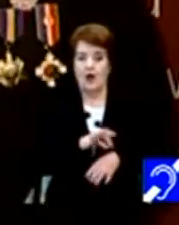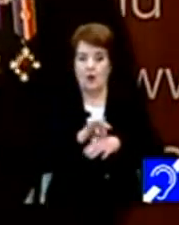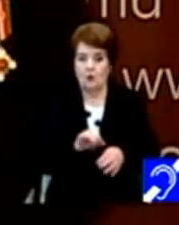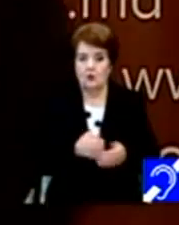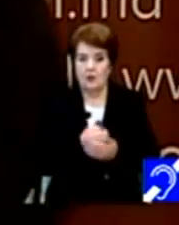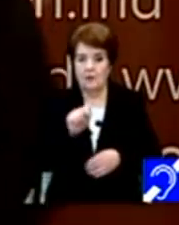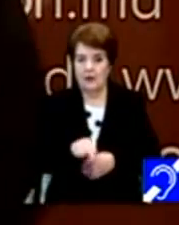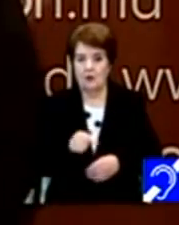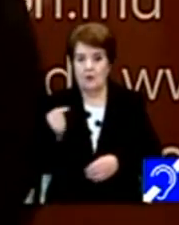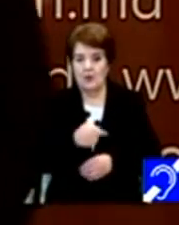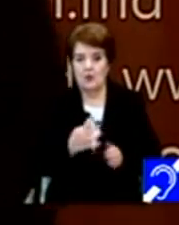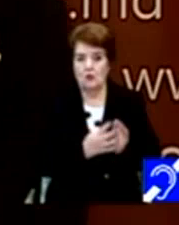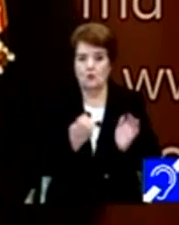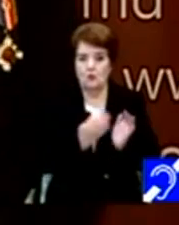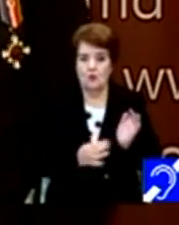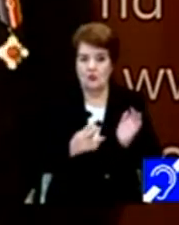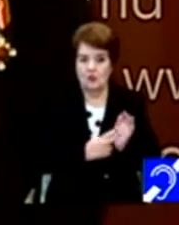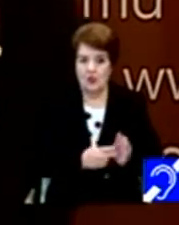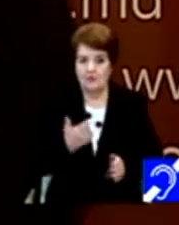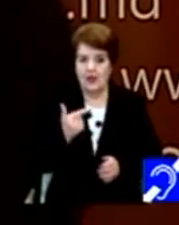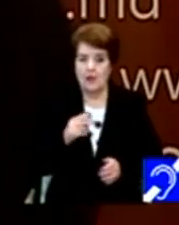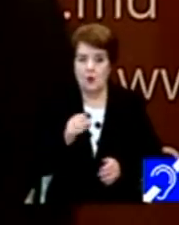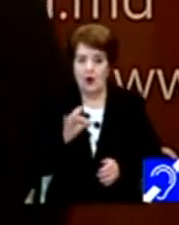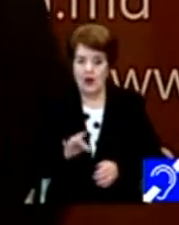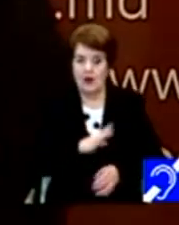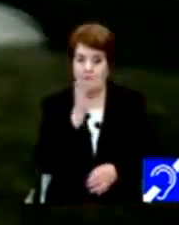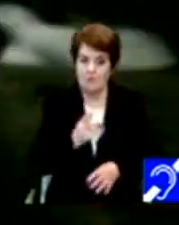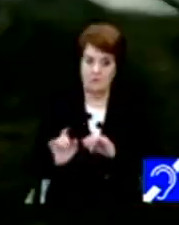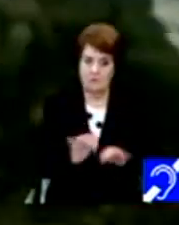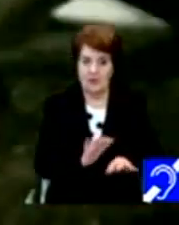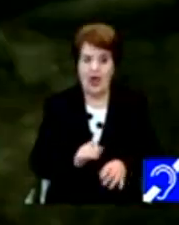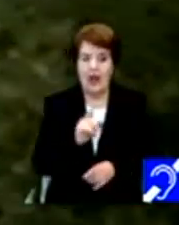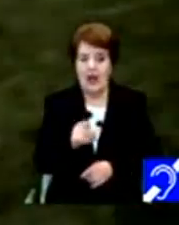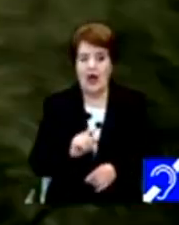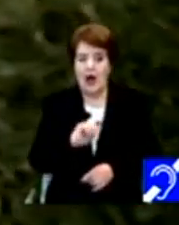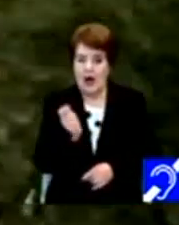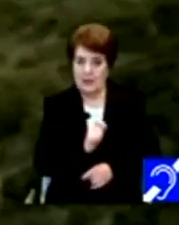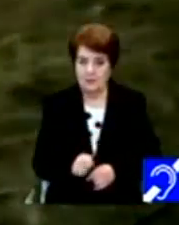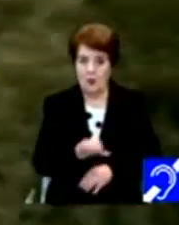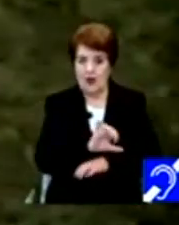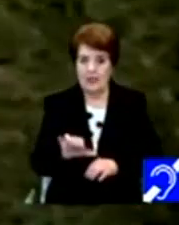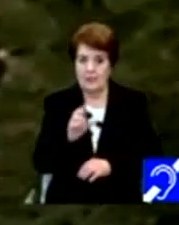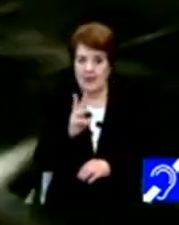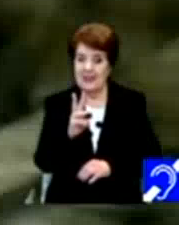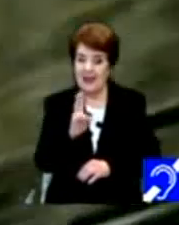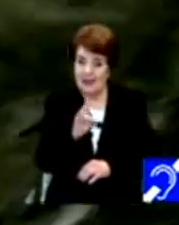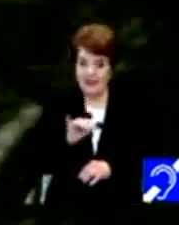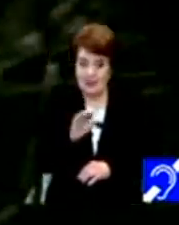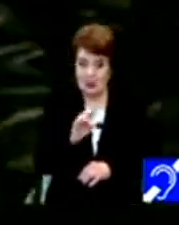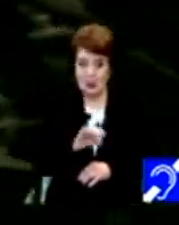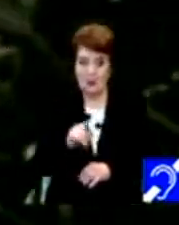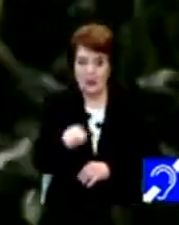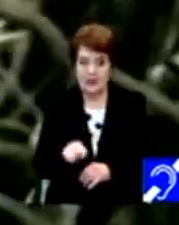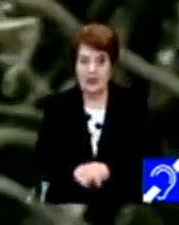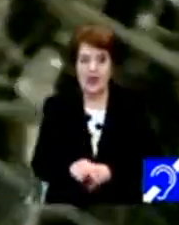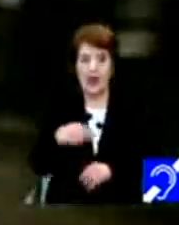până în 1997. Anton Gâmurare a participat activ la războiul de pe Nistru. Mai târziu a fost numit general major de poliție